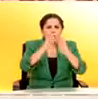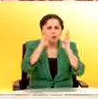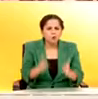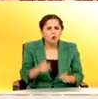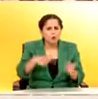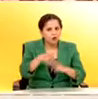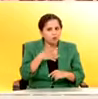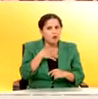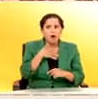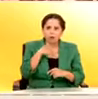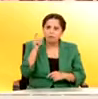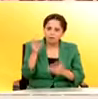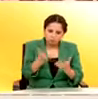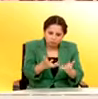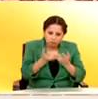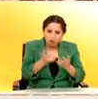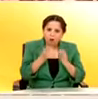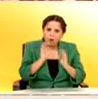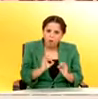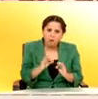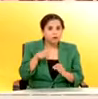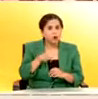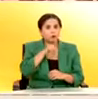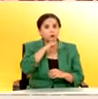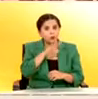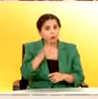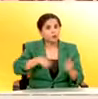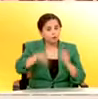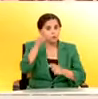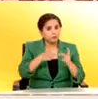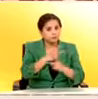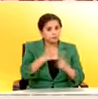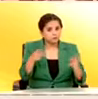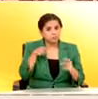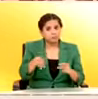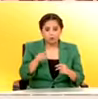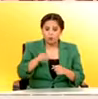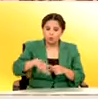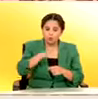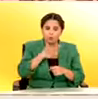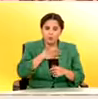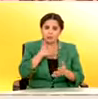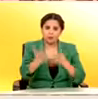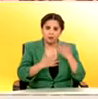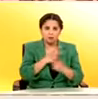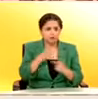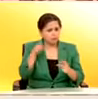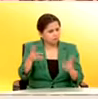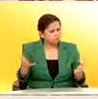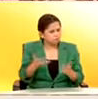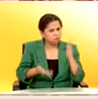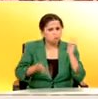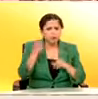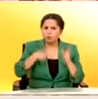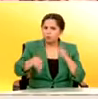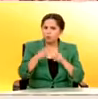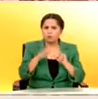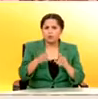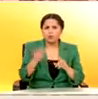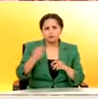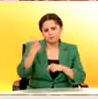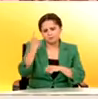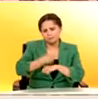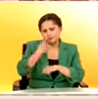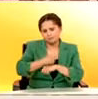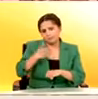भी महसूस किया। इस बार युवाओं ने भी वोकल फॉर लोकल अभियान को गति दी। आने वाले कुछ दिन